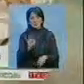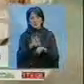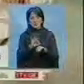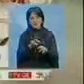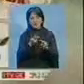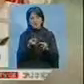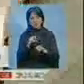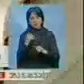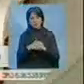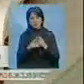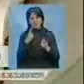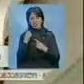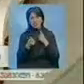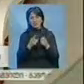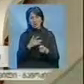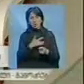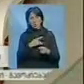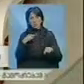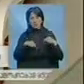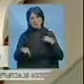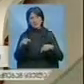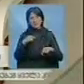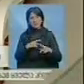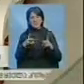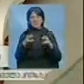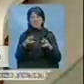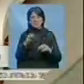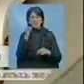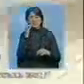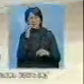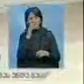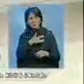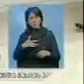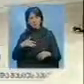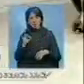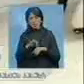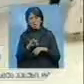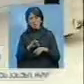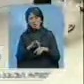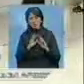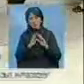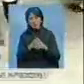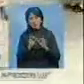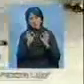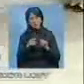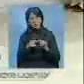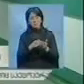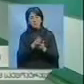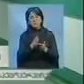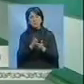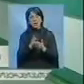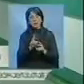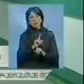დაავადებათა კონტროლის ცენტრის ინფორმაციით გულსის ძარღვთა, სიმსივნური დიაბეტი და ფილტვის დაავადებები სოფლიოში სწორედ ამ